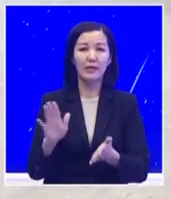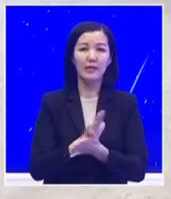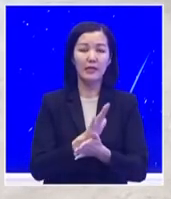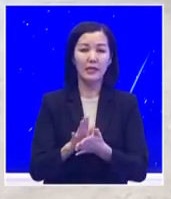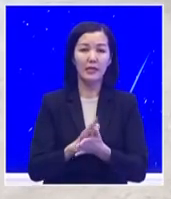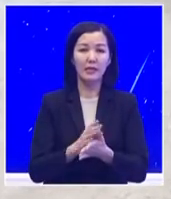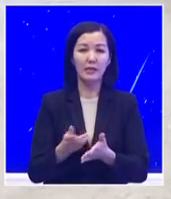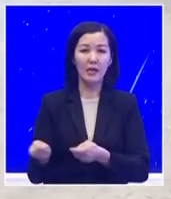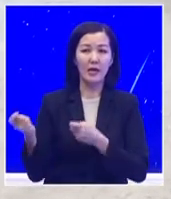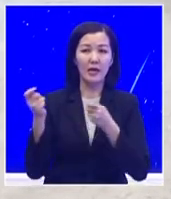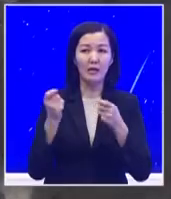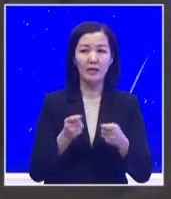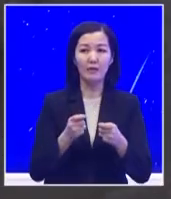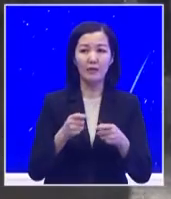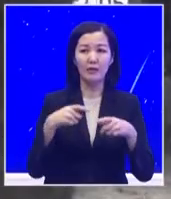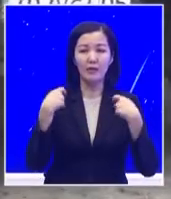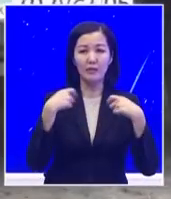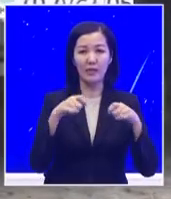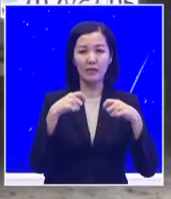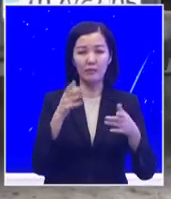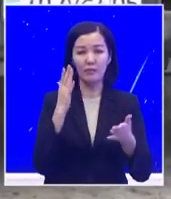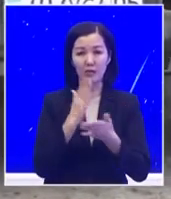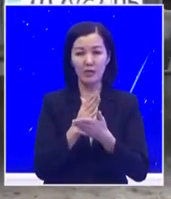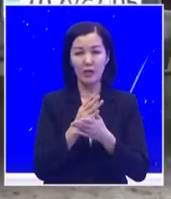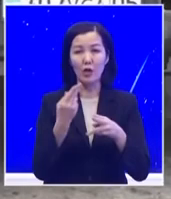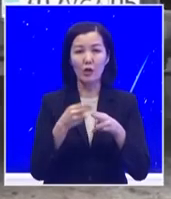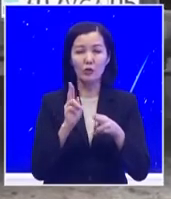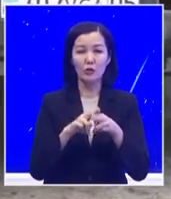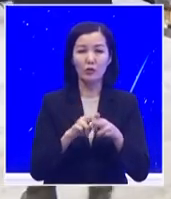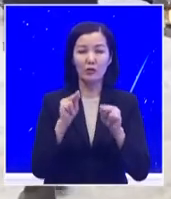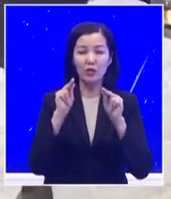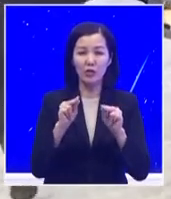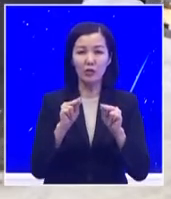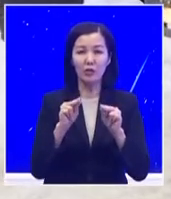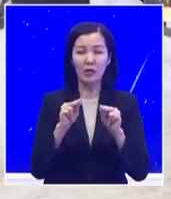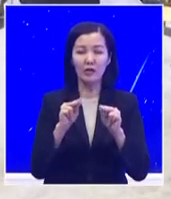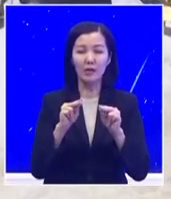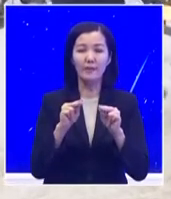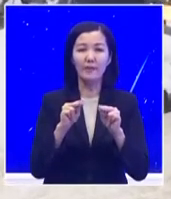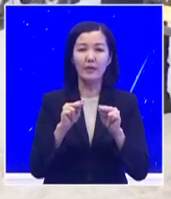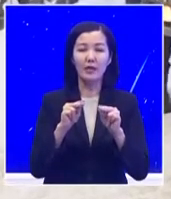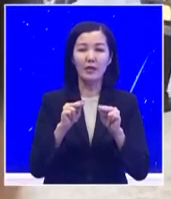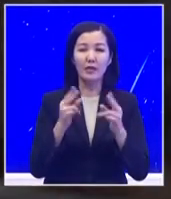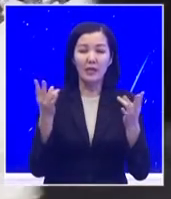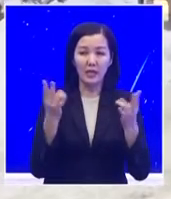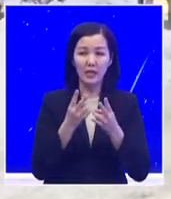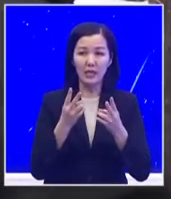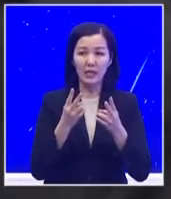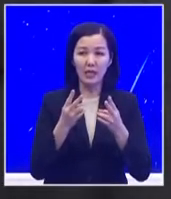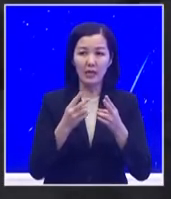тиеп алып, сыртта ақыға сатып жатқандар да анықталған. Сол себепте шын мұқтаж екендіктеріне көз жеткізу үшін қақпаның